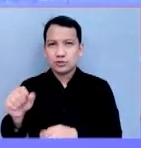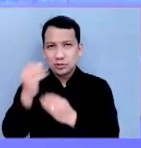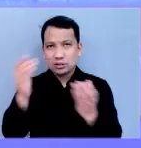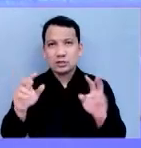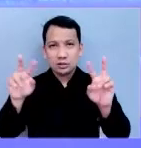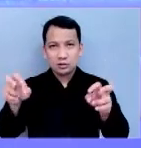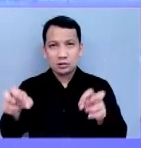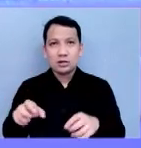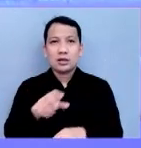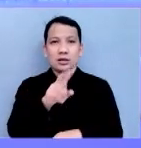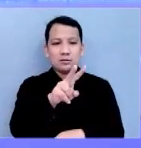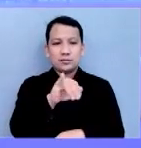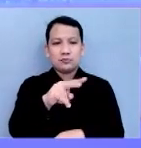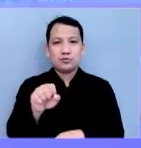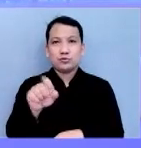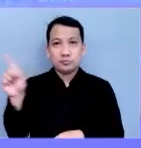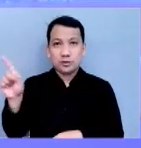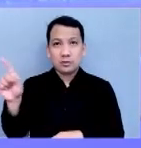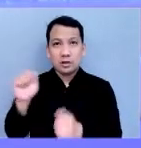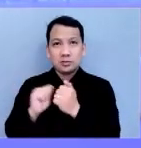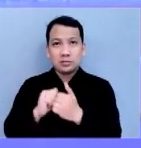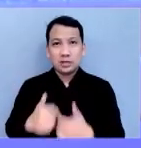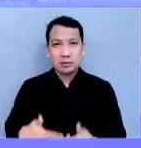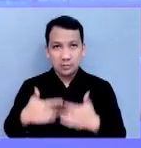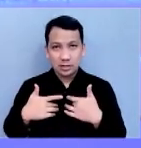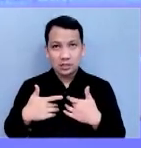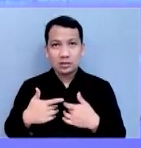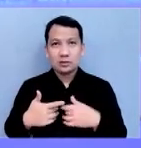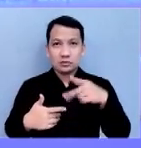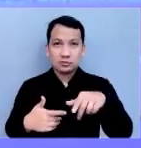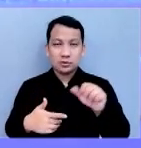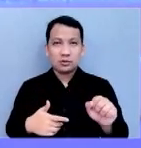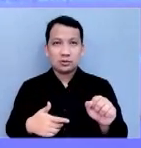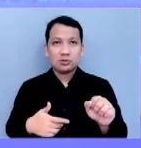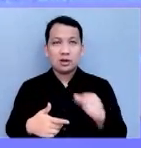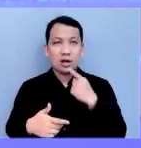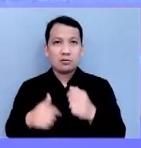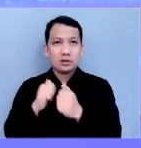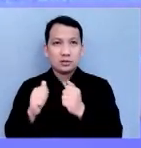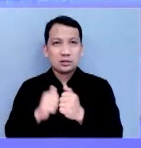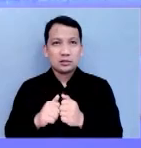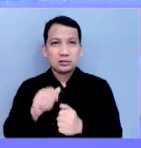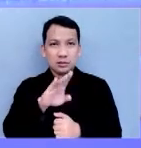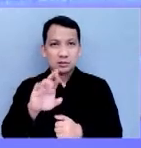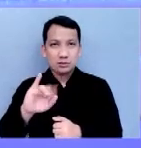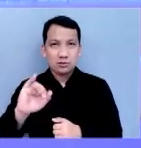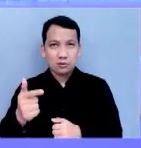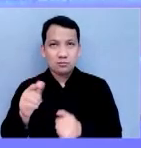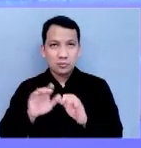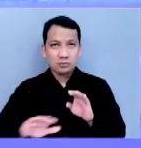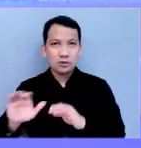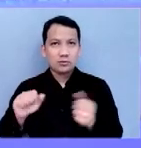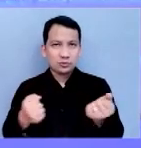words vivus, na ang ibig sabihin po ay alive, at parus na nangangahulugang bearing.